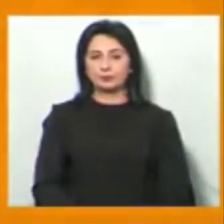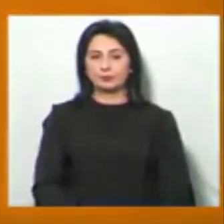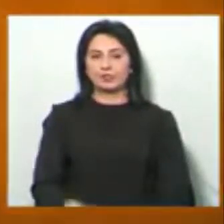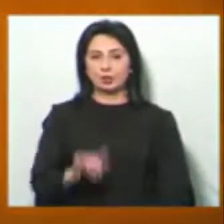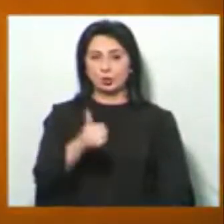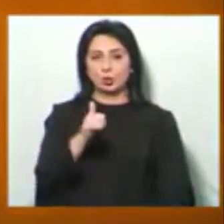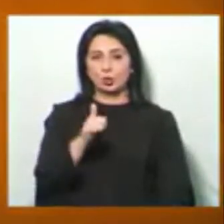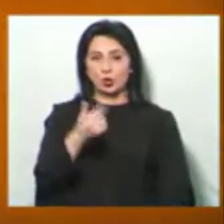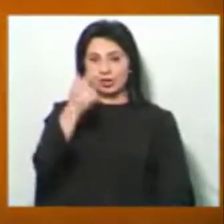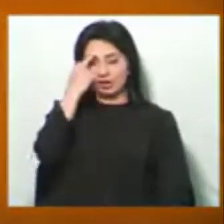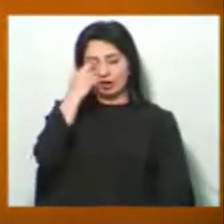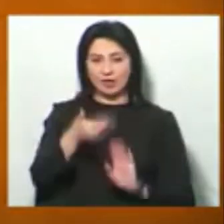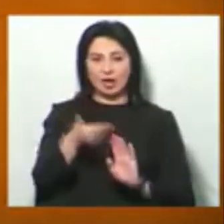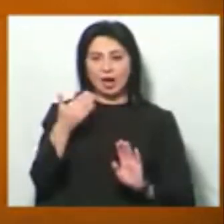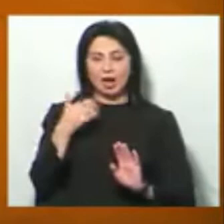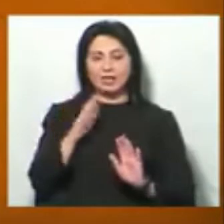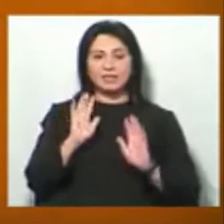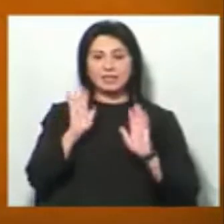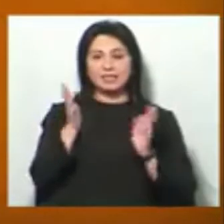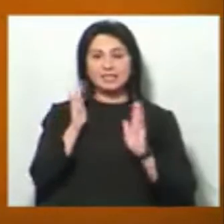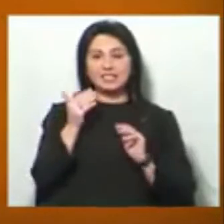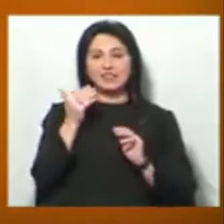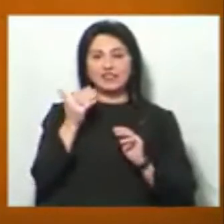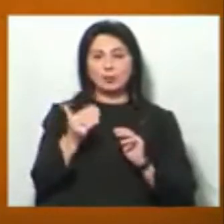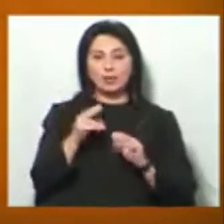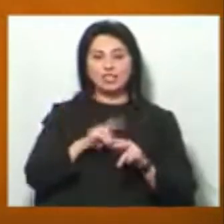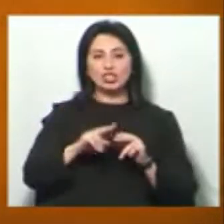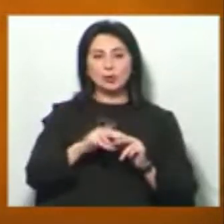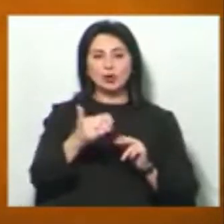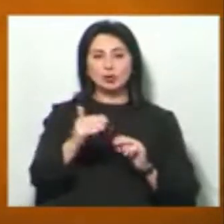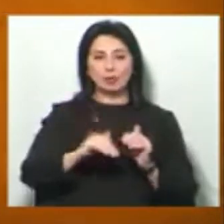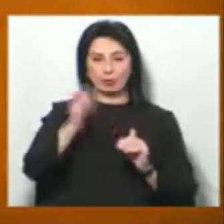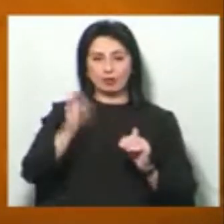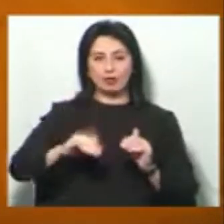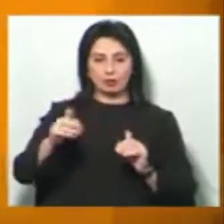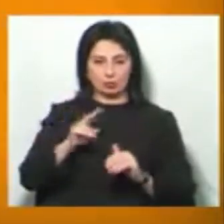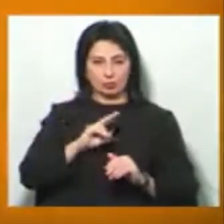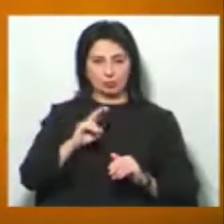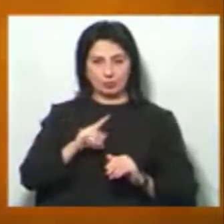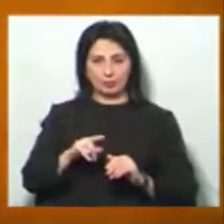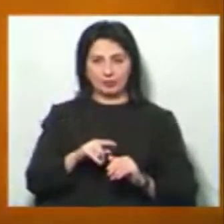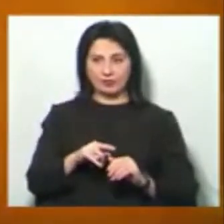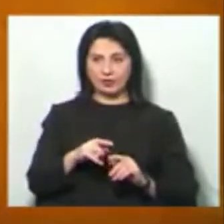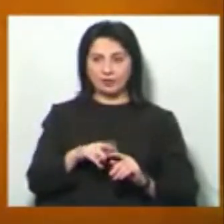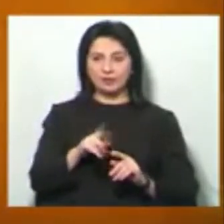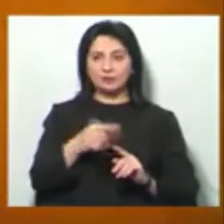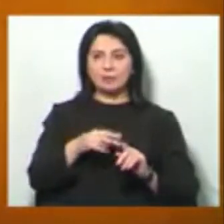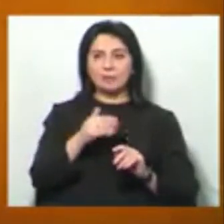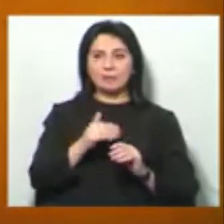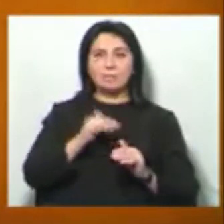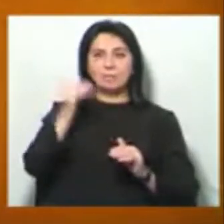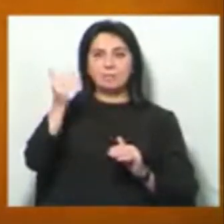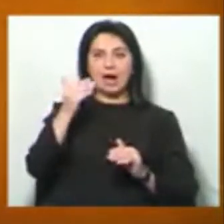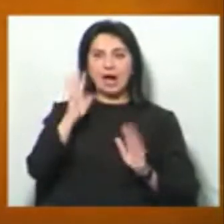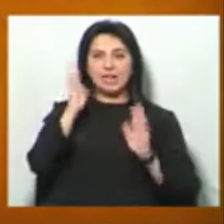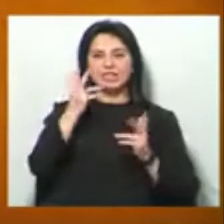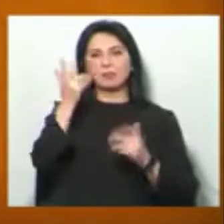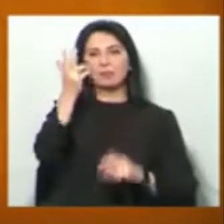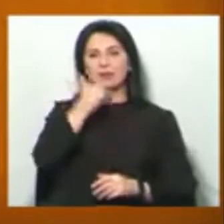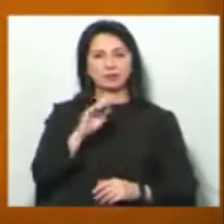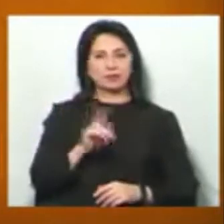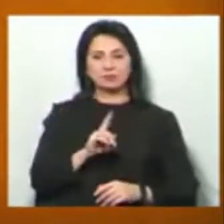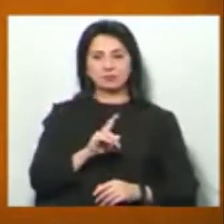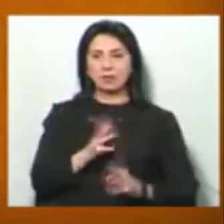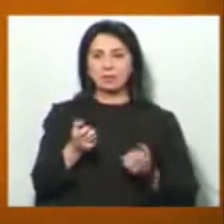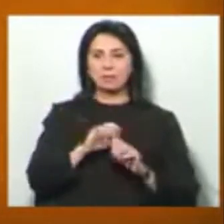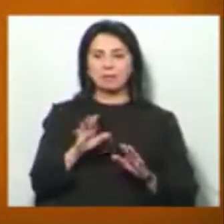Როგორ აიცილოთ თავიდან არტერიული წნევის საშემოდგომო მერყეობა? არ გაუშინაურდეთ მაღალ წნევას.